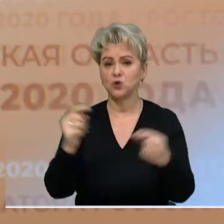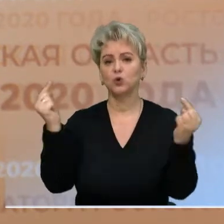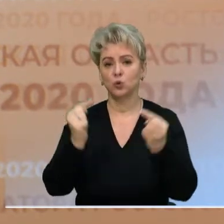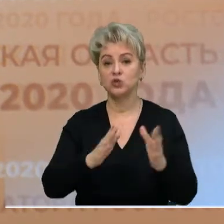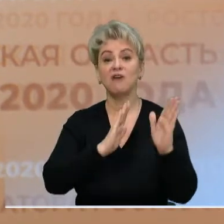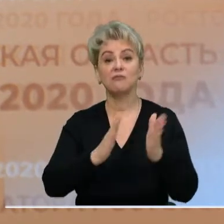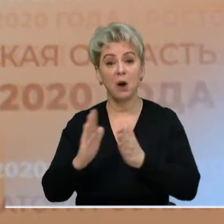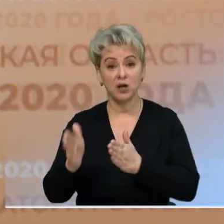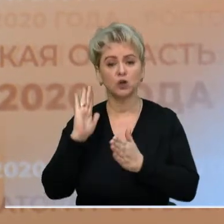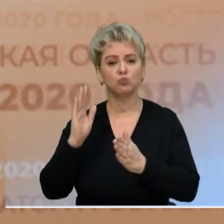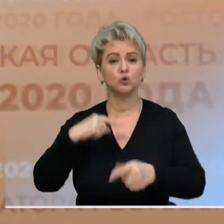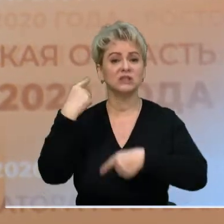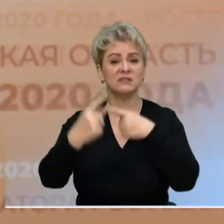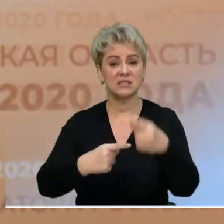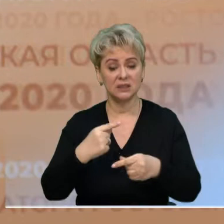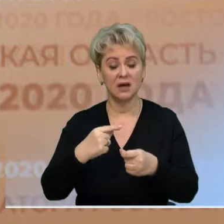в порядок. Он будет всегда